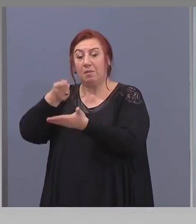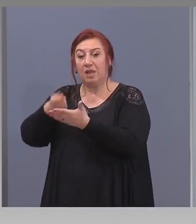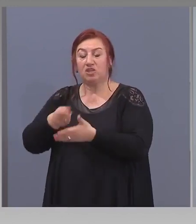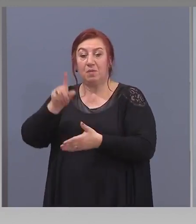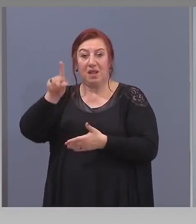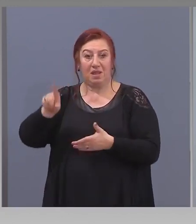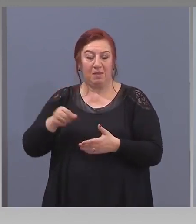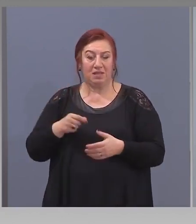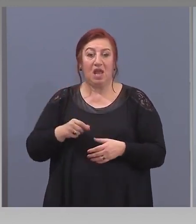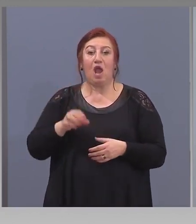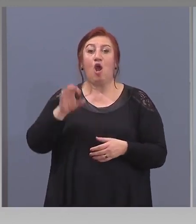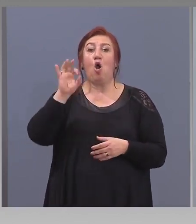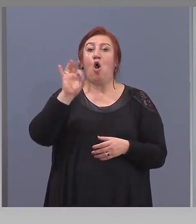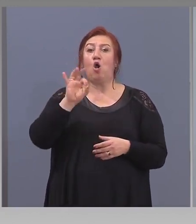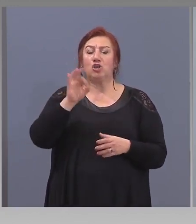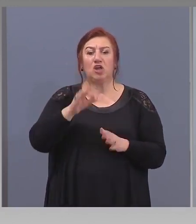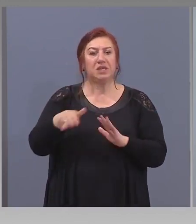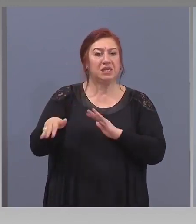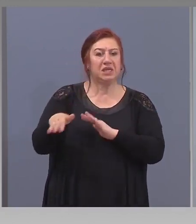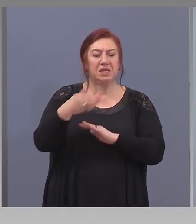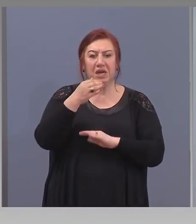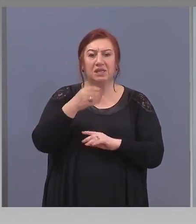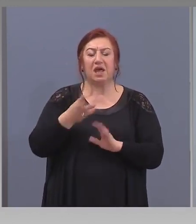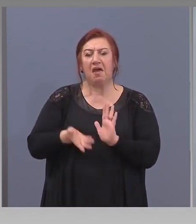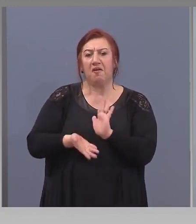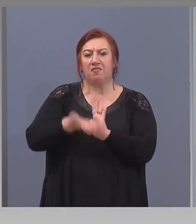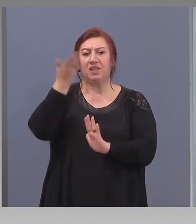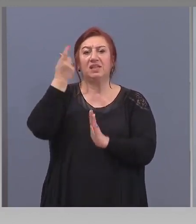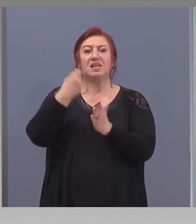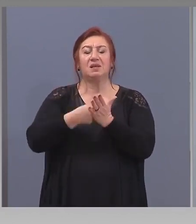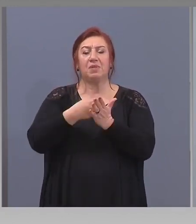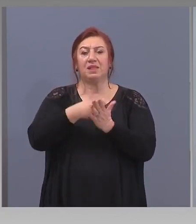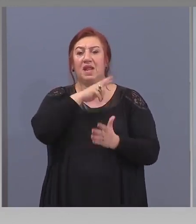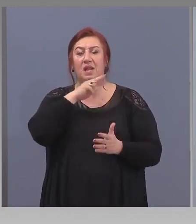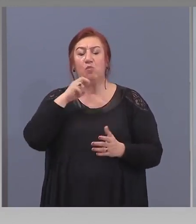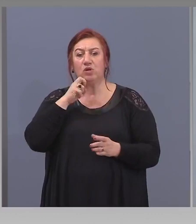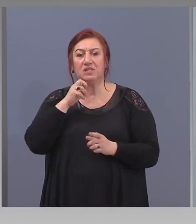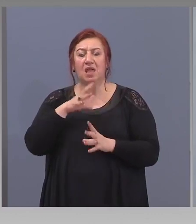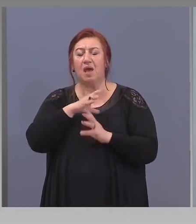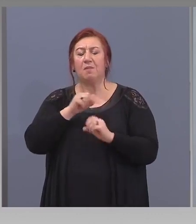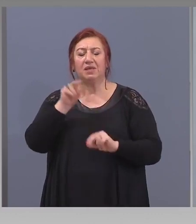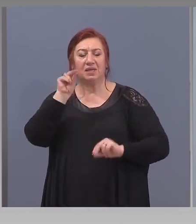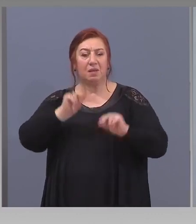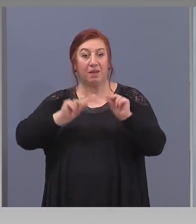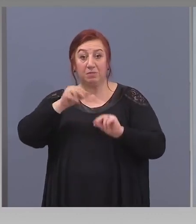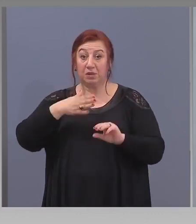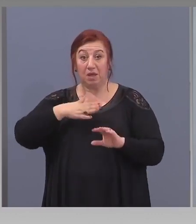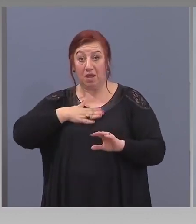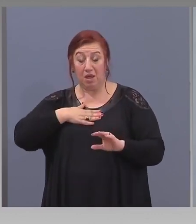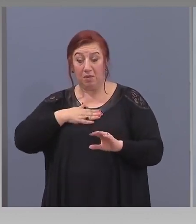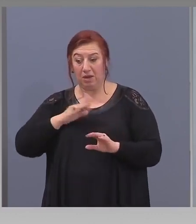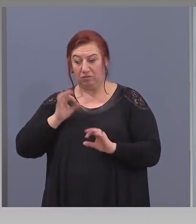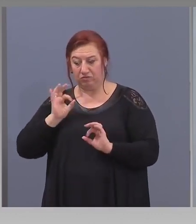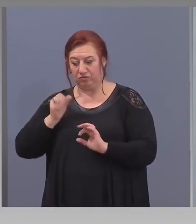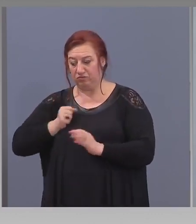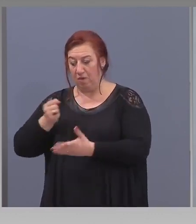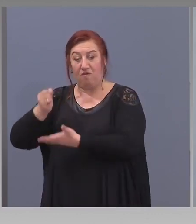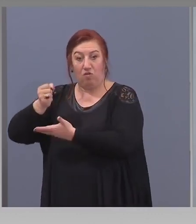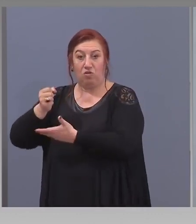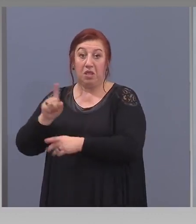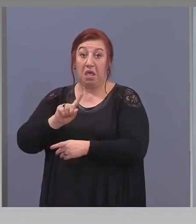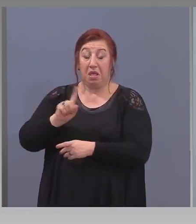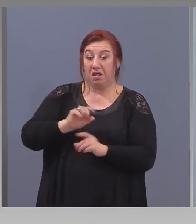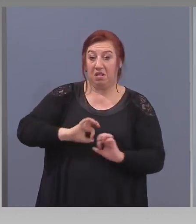Орешарски си тръгнаха, дигна заплатите на МВР без финансово обезпечение. 280 милиона, ако не ме лъже паметта.